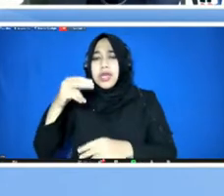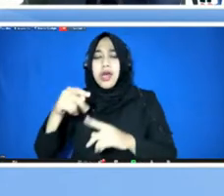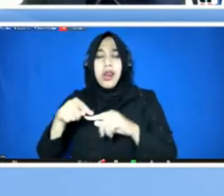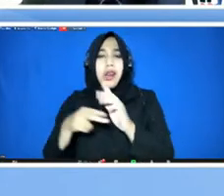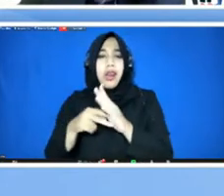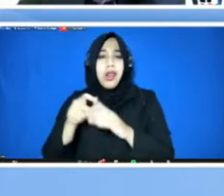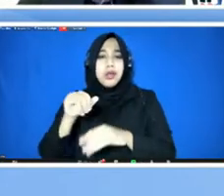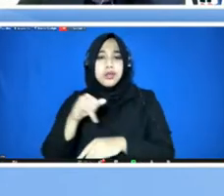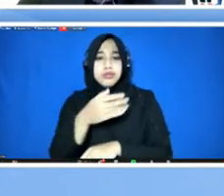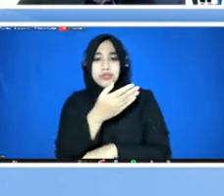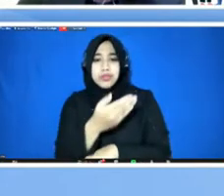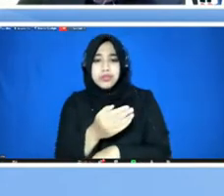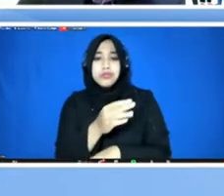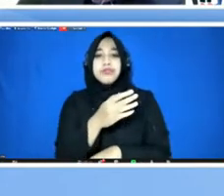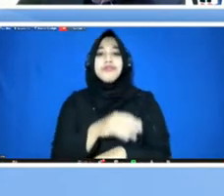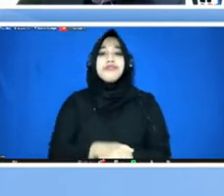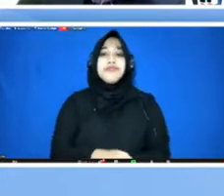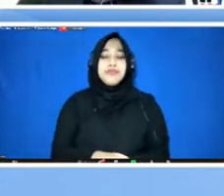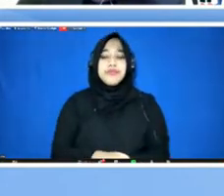13,52%.